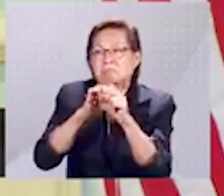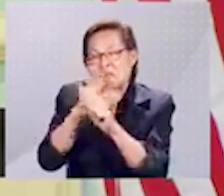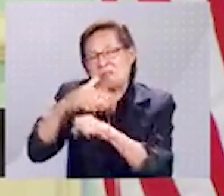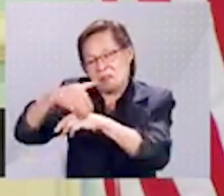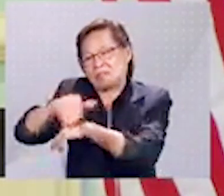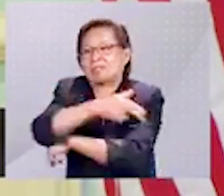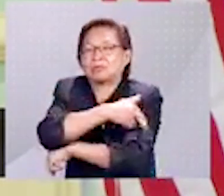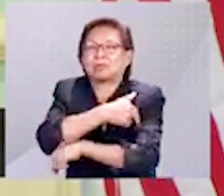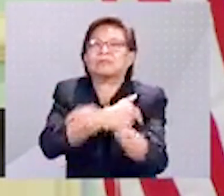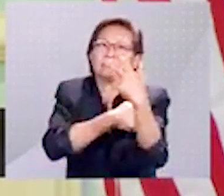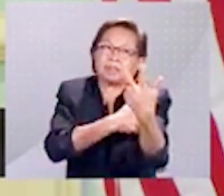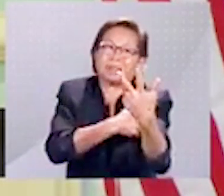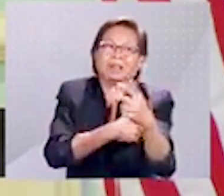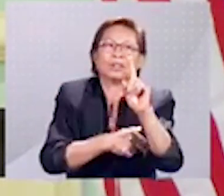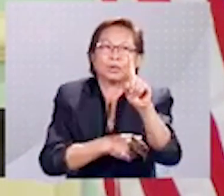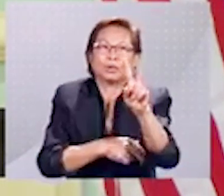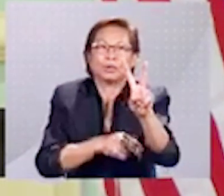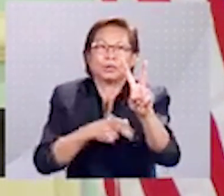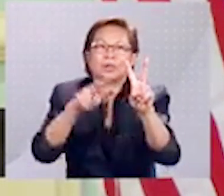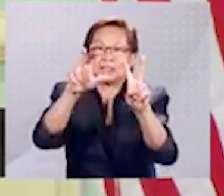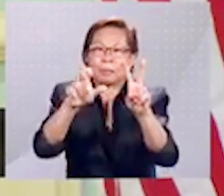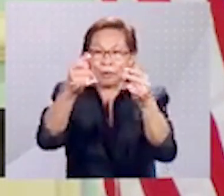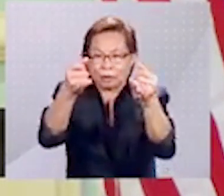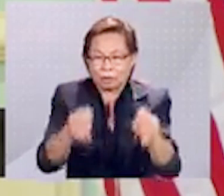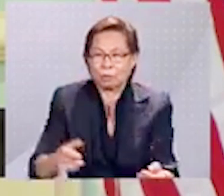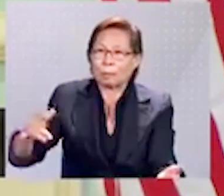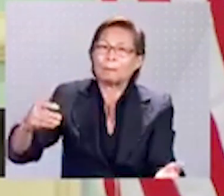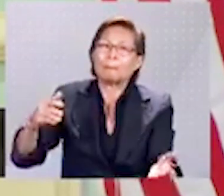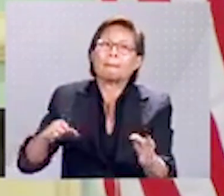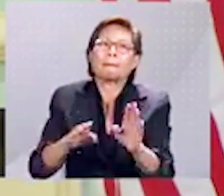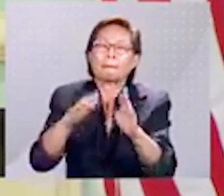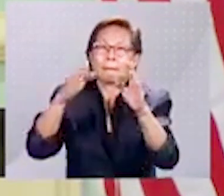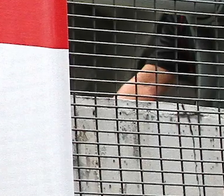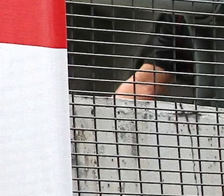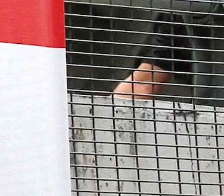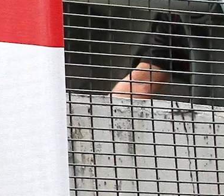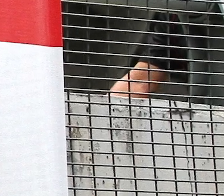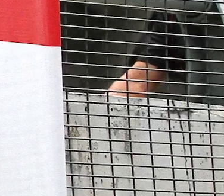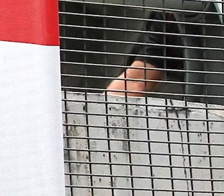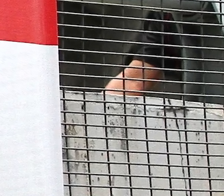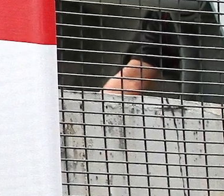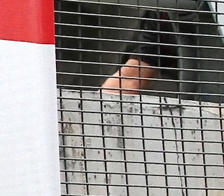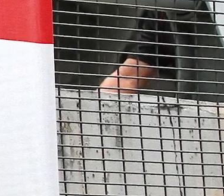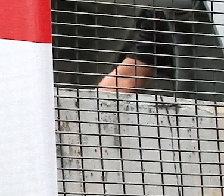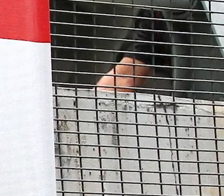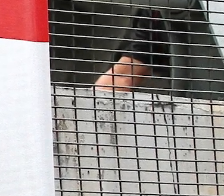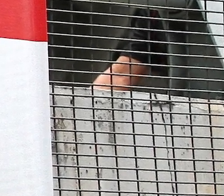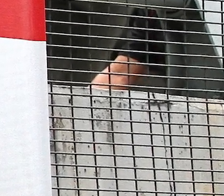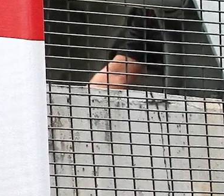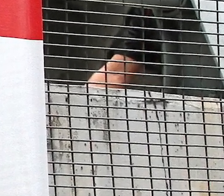270 individu rakyat kita tiba melalui pintu masuk di negeri Johor dan telah